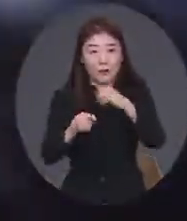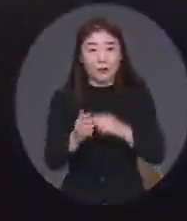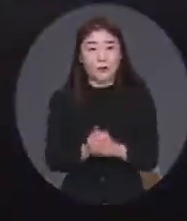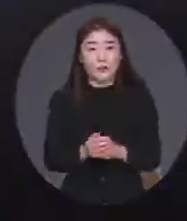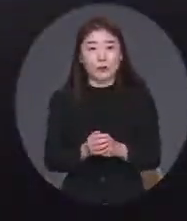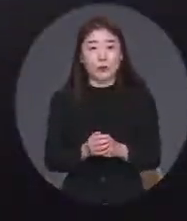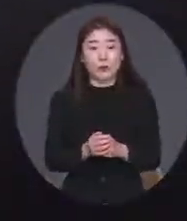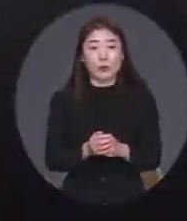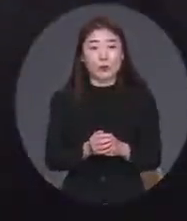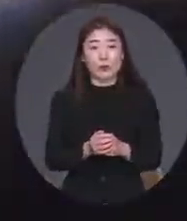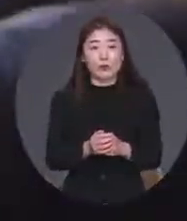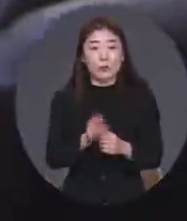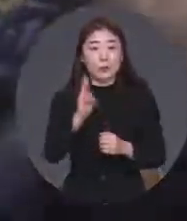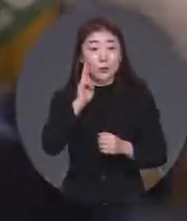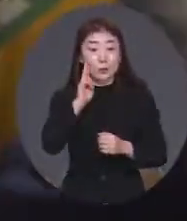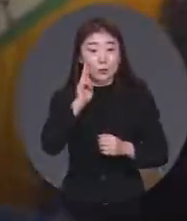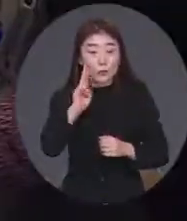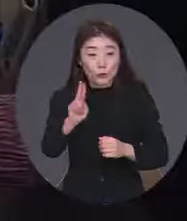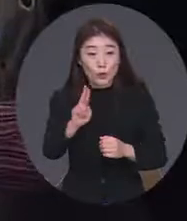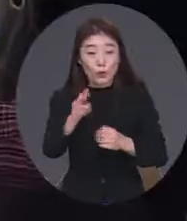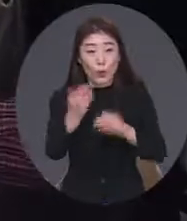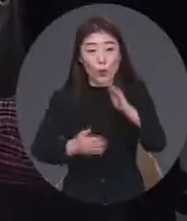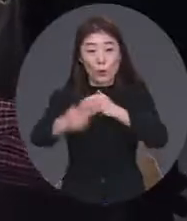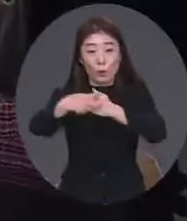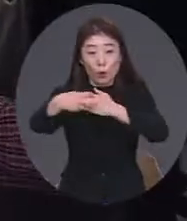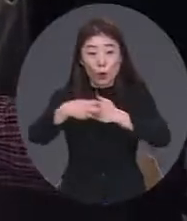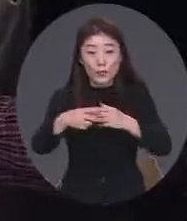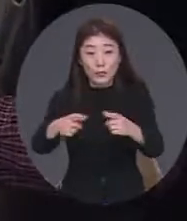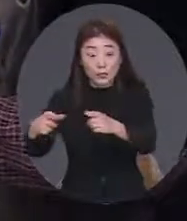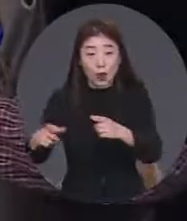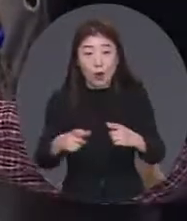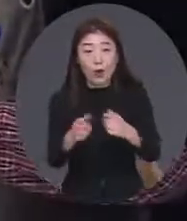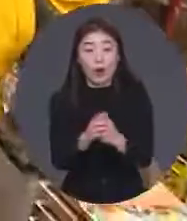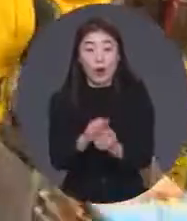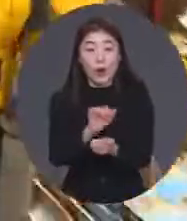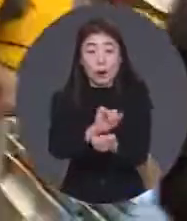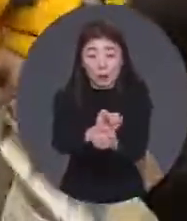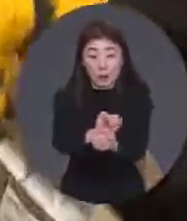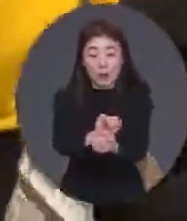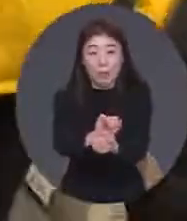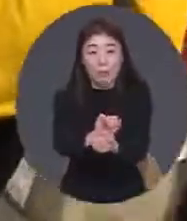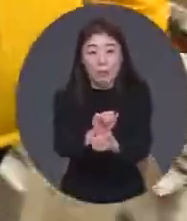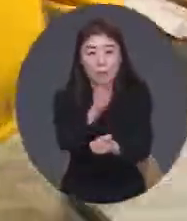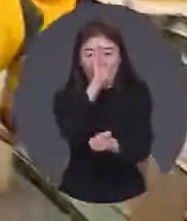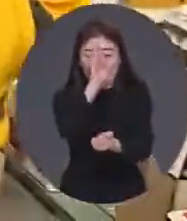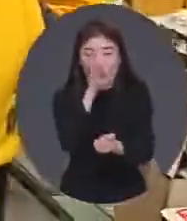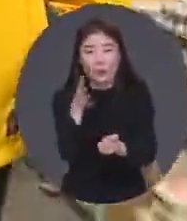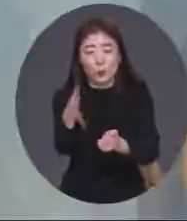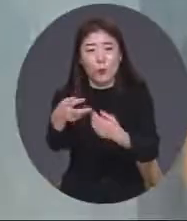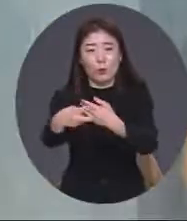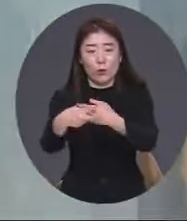케어와 중진료권 공공병원, 권역별 감염병 전문병원 설치를 공약했습니다.